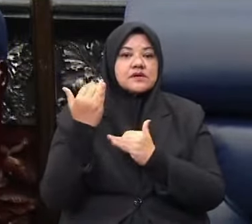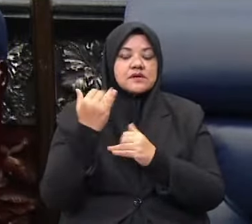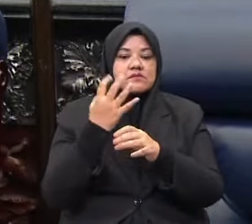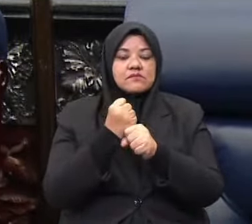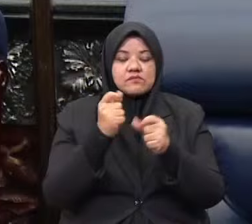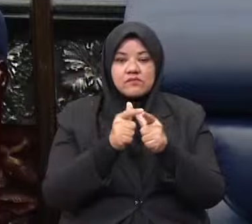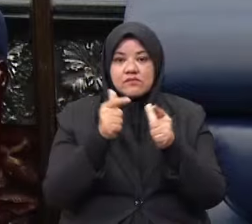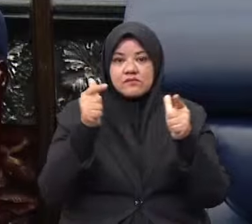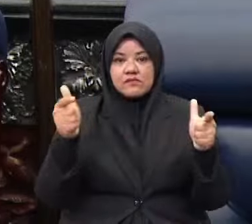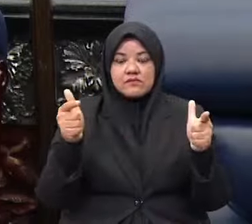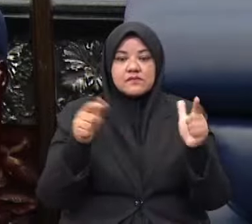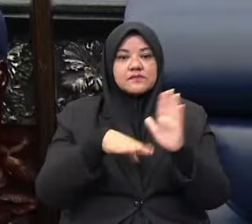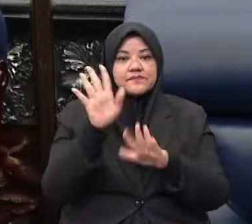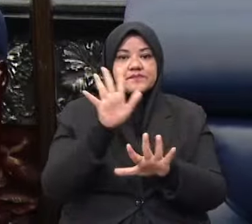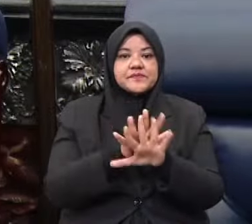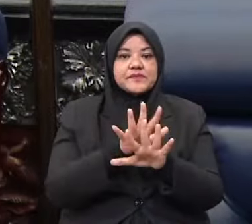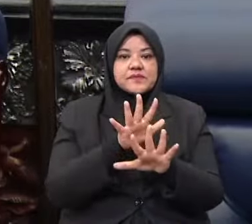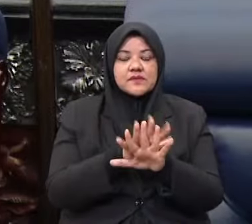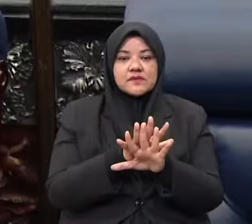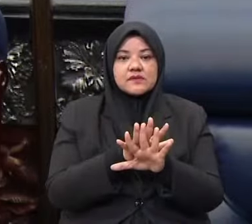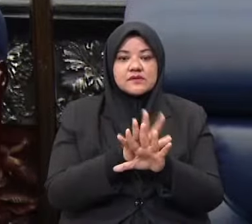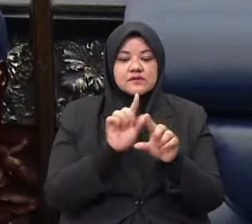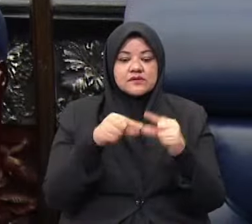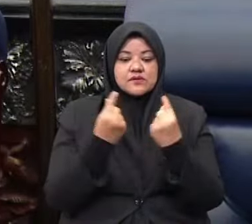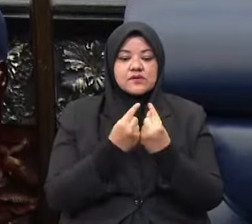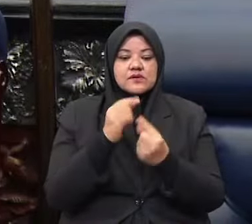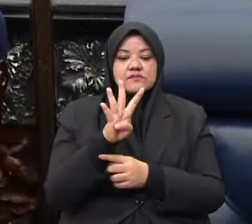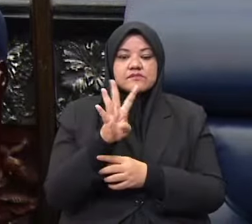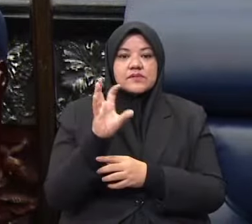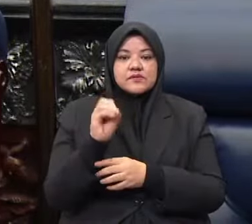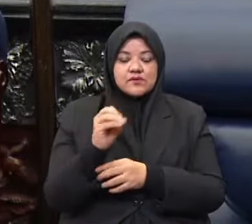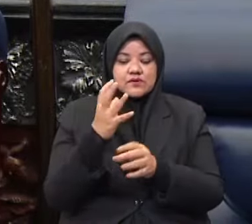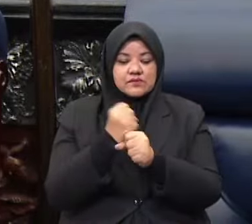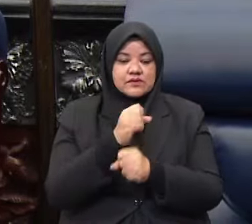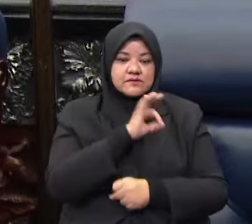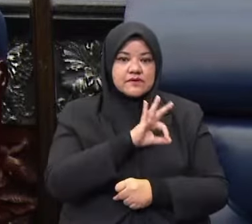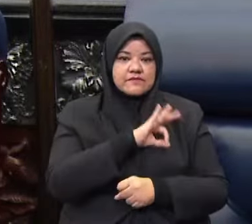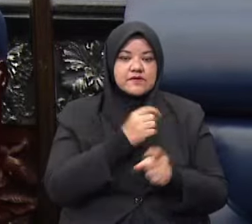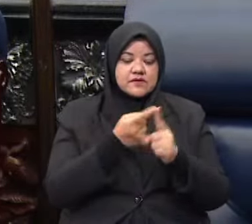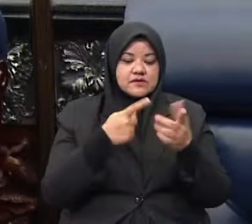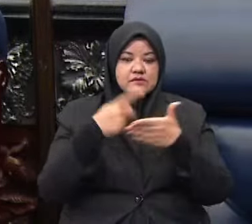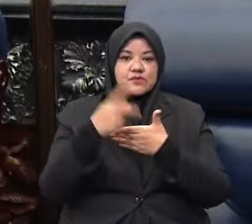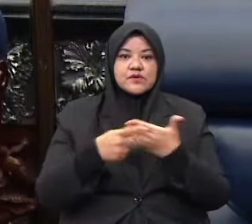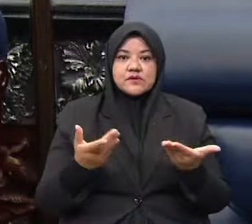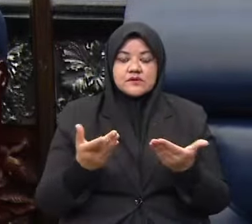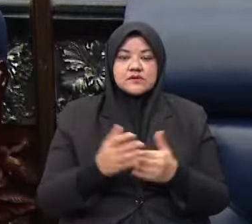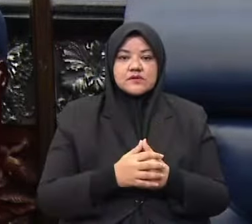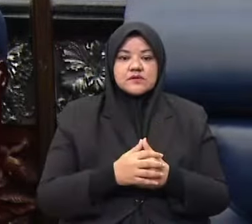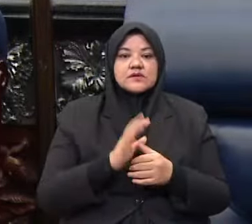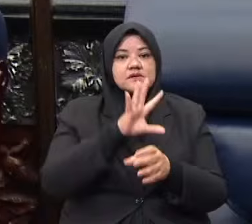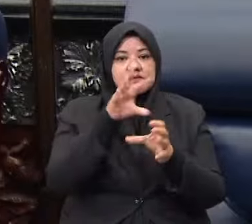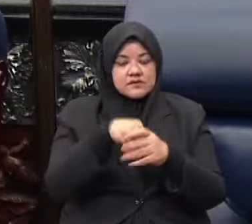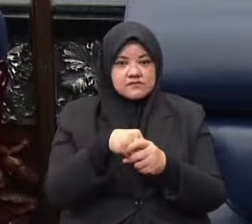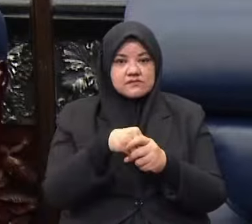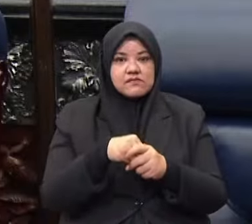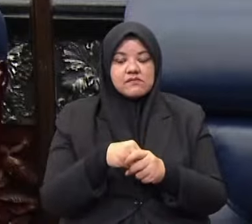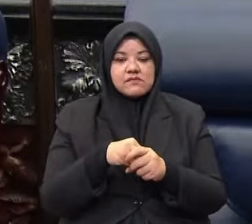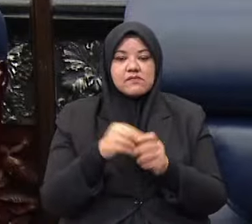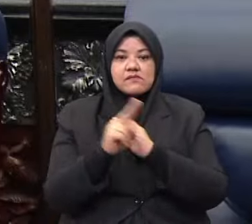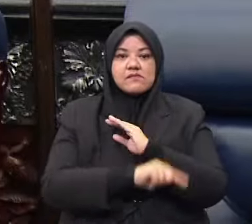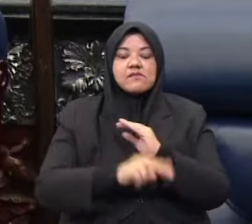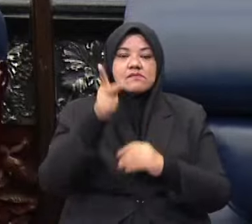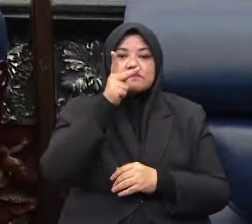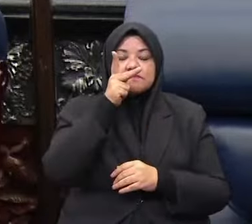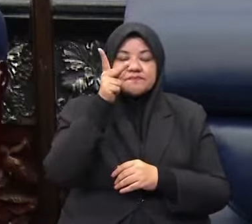dapat diperluaskan lebih ramai golongan B40 mendapat manfaat daripada program ini. Termasuklah di negeri